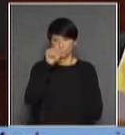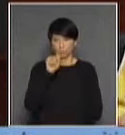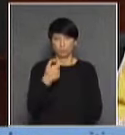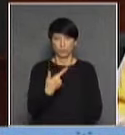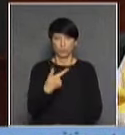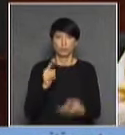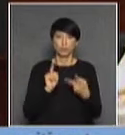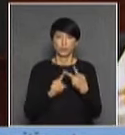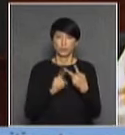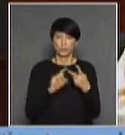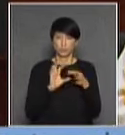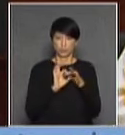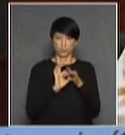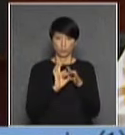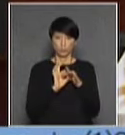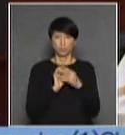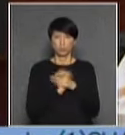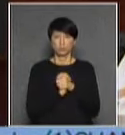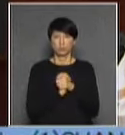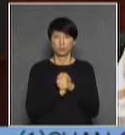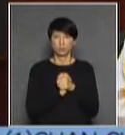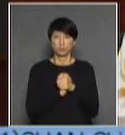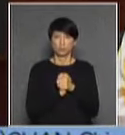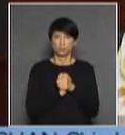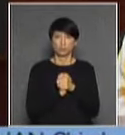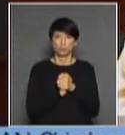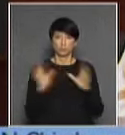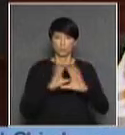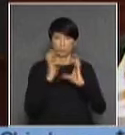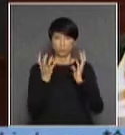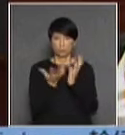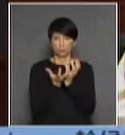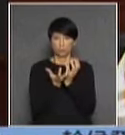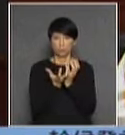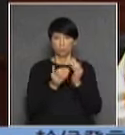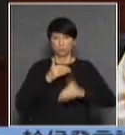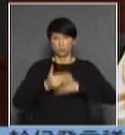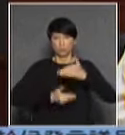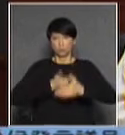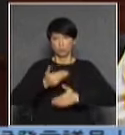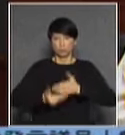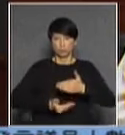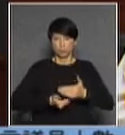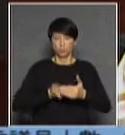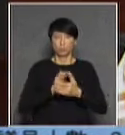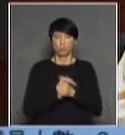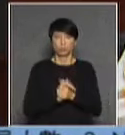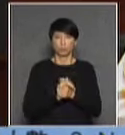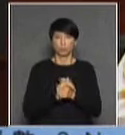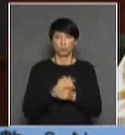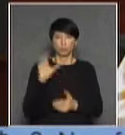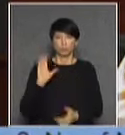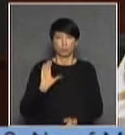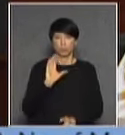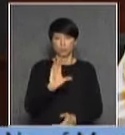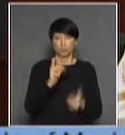第二就係有关呢一个嘅所谓团体嗰个嘅运作係咪合乎成本效益嘅问题。